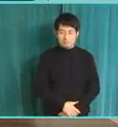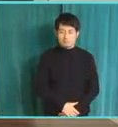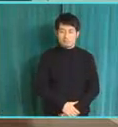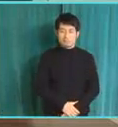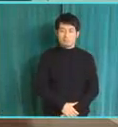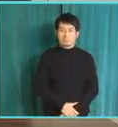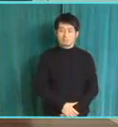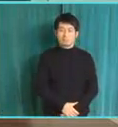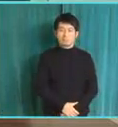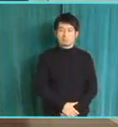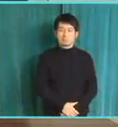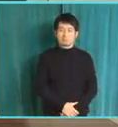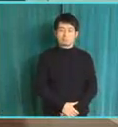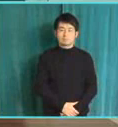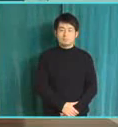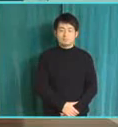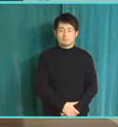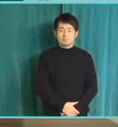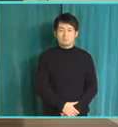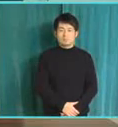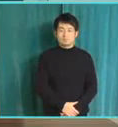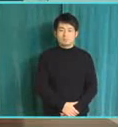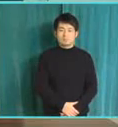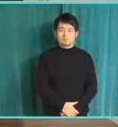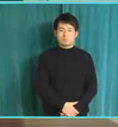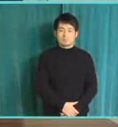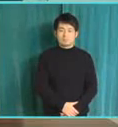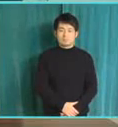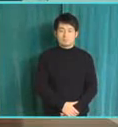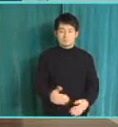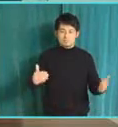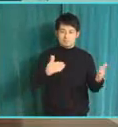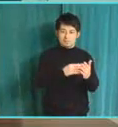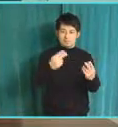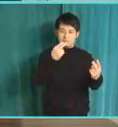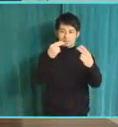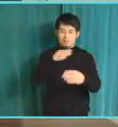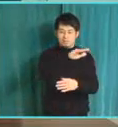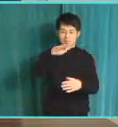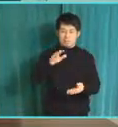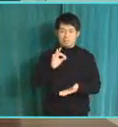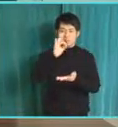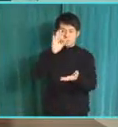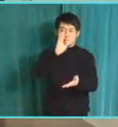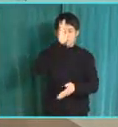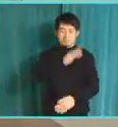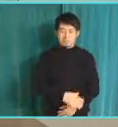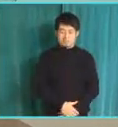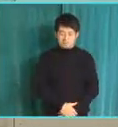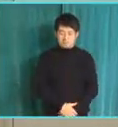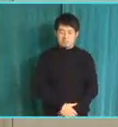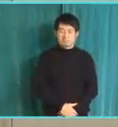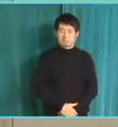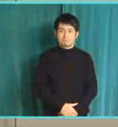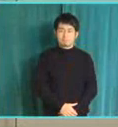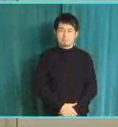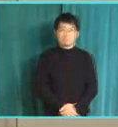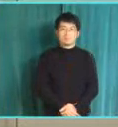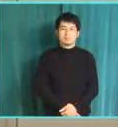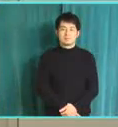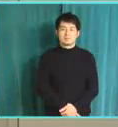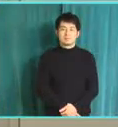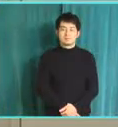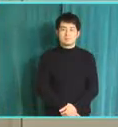なりと対応していきますのでよろしくお願いいたします。 では最後に一言お願いいたします。 一言で悪くわかんないですけども